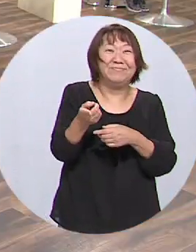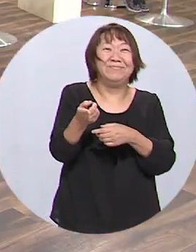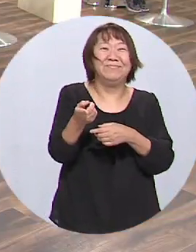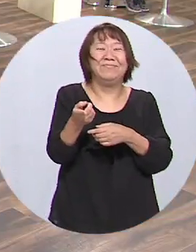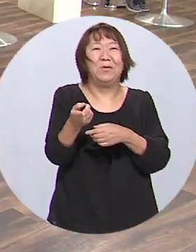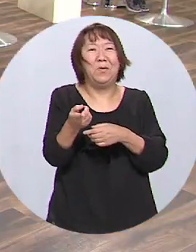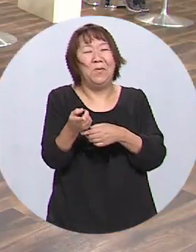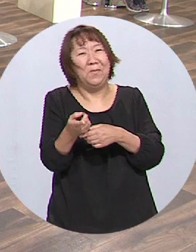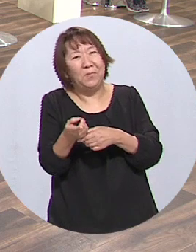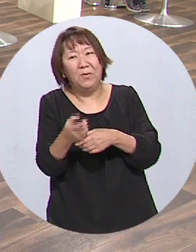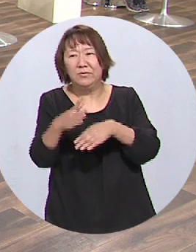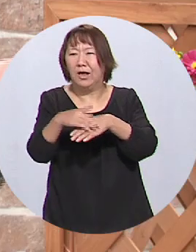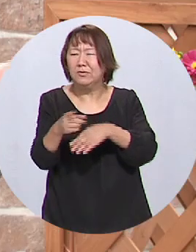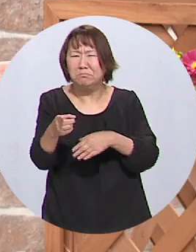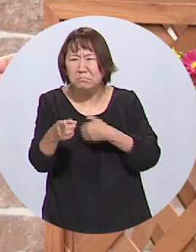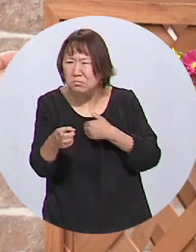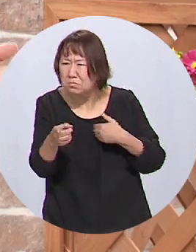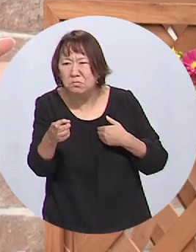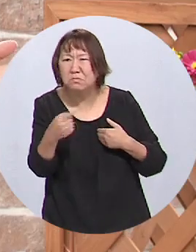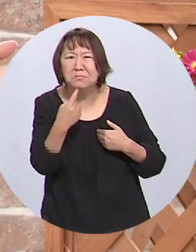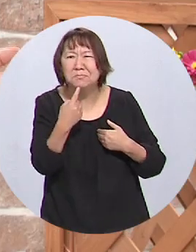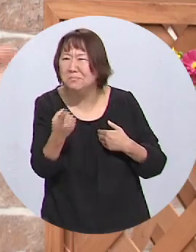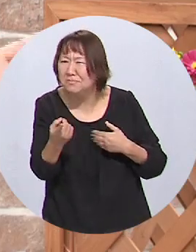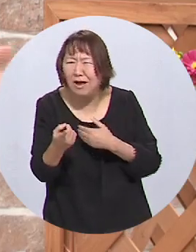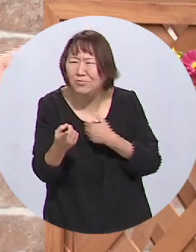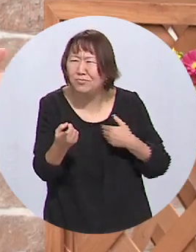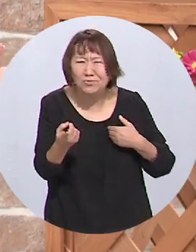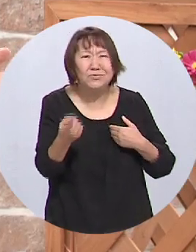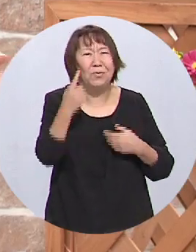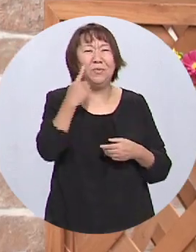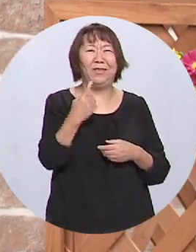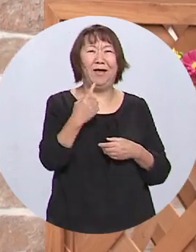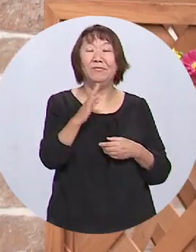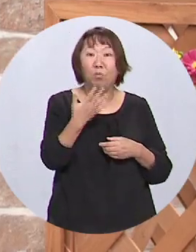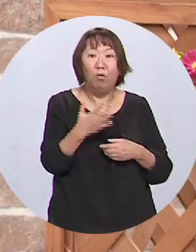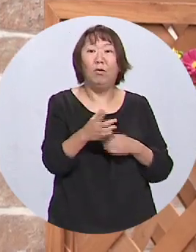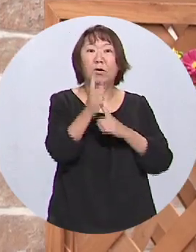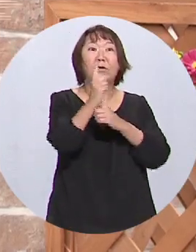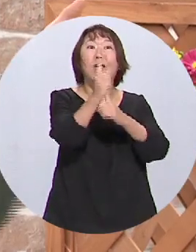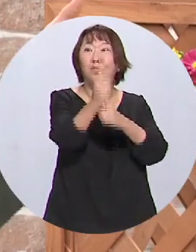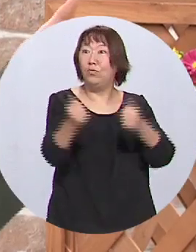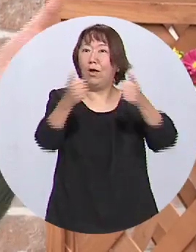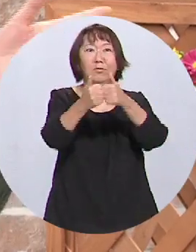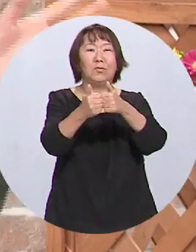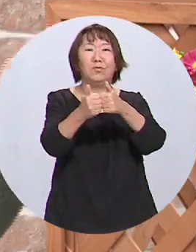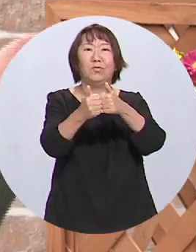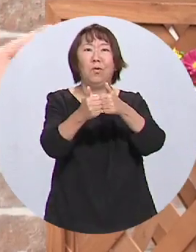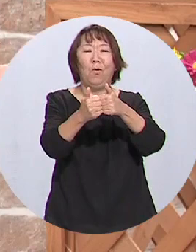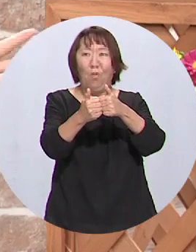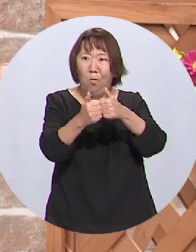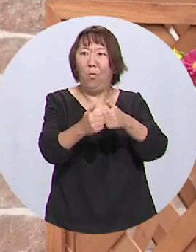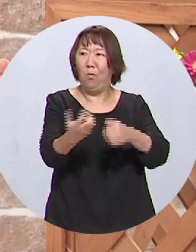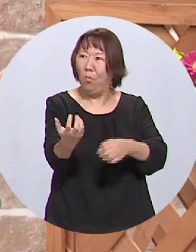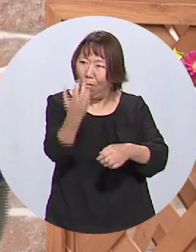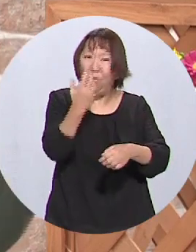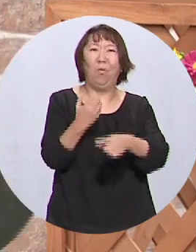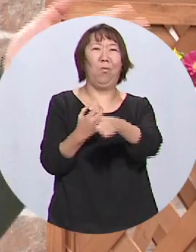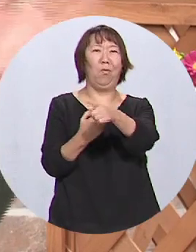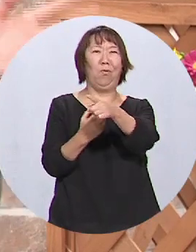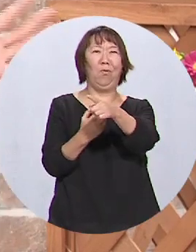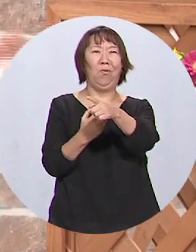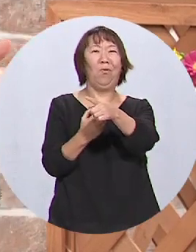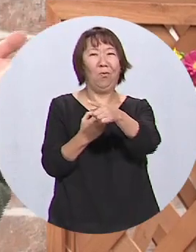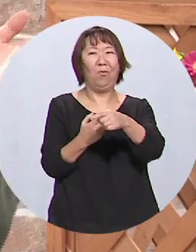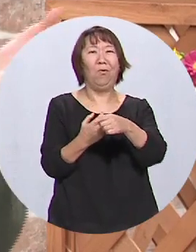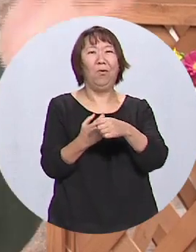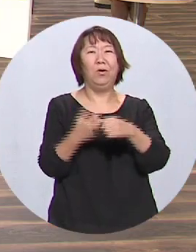か。そうそうそうそう、もう最初本当どうなることかと 思いましたけど、剣道対決はすごい、はい、様になってたというか、い